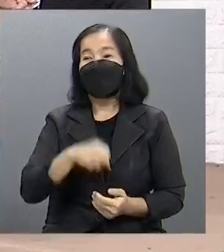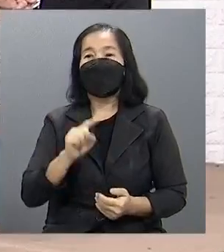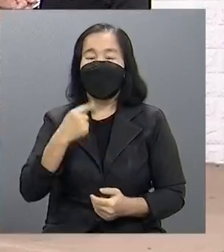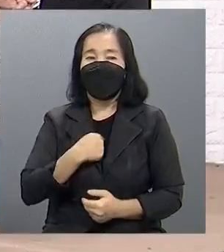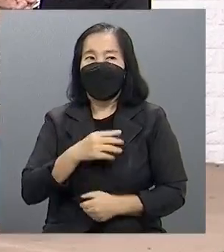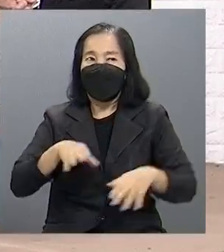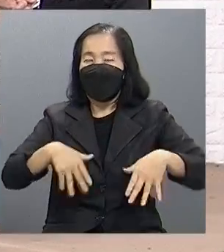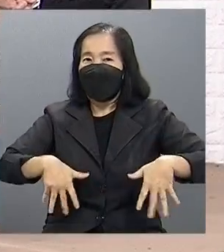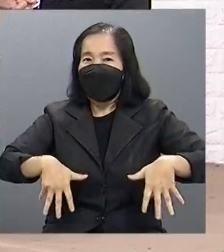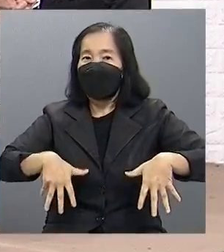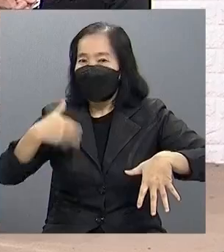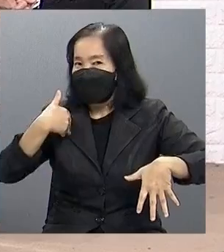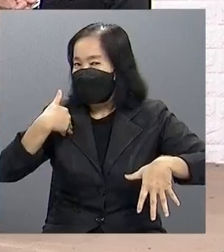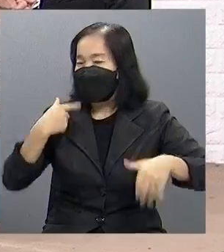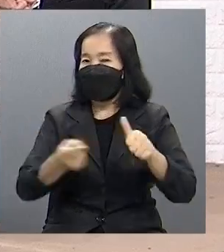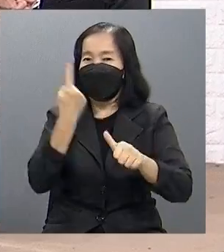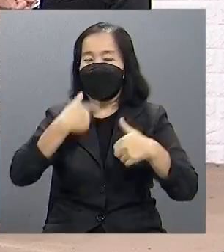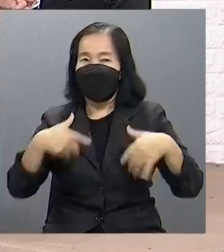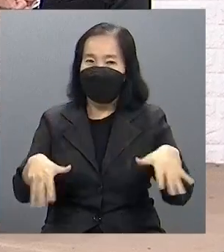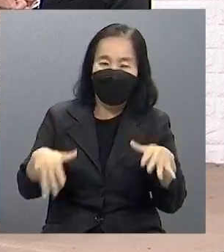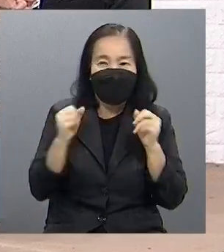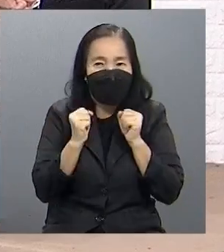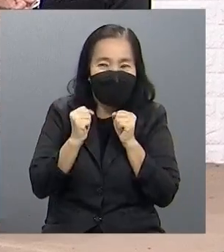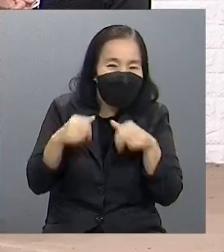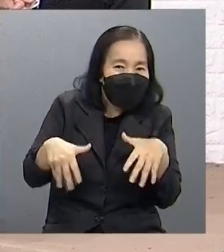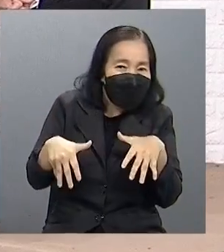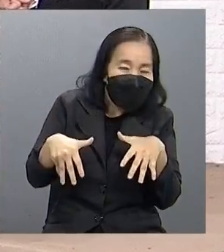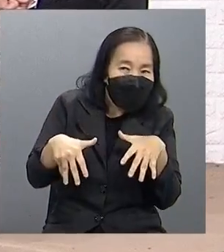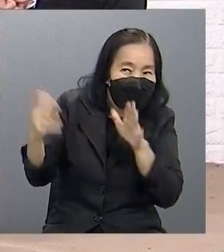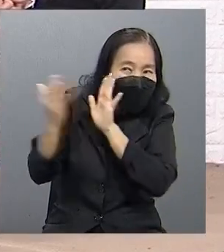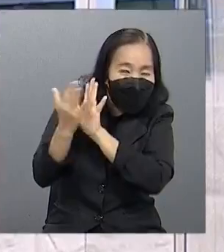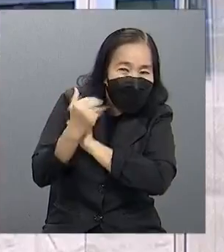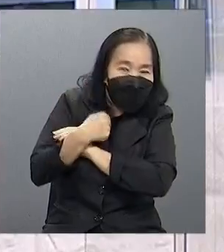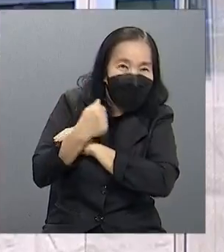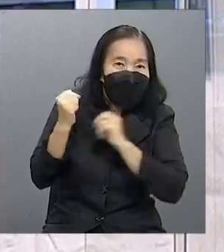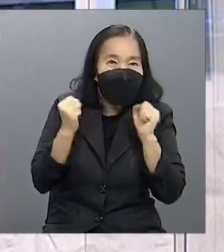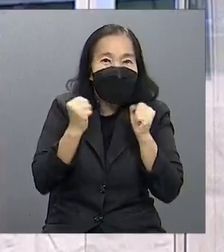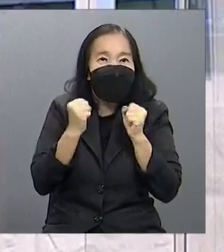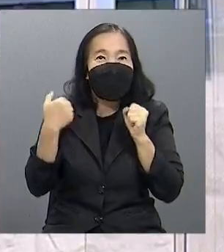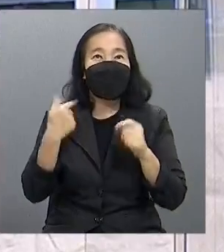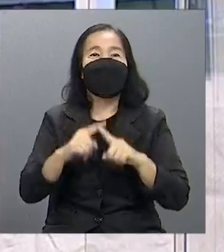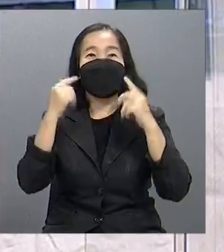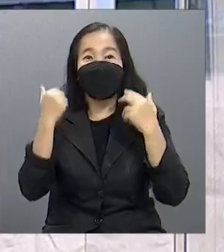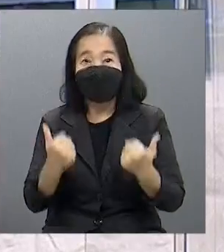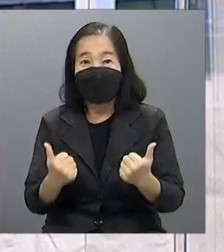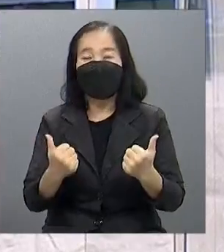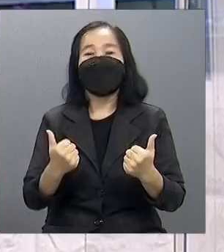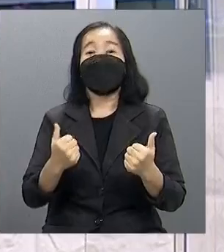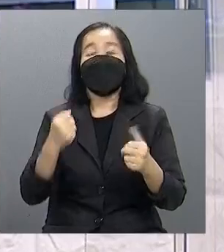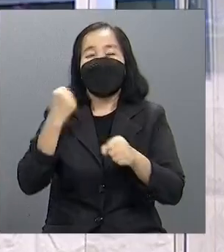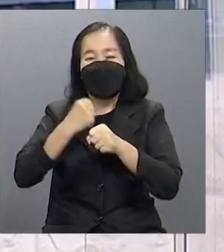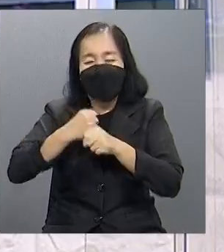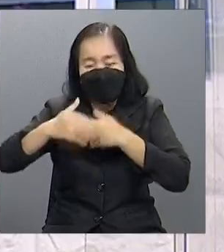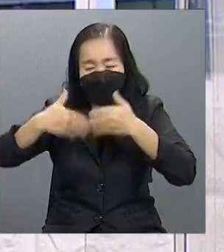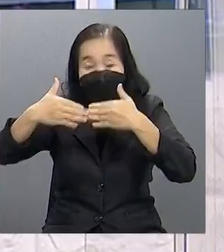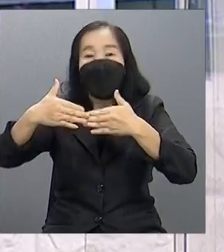ก็แบบกลัวแบบเราเล่นกับพวกรุ่นใหญ่หรืออะไรเราเกรงแต่พอเริ่มได้ทำงานไปเรื่อยอาดาวจะคอยสอน